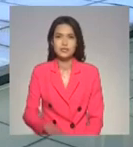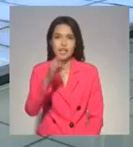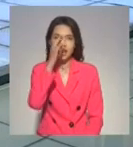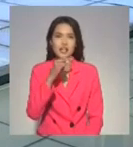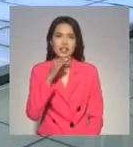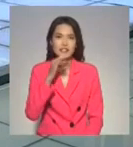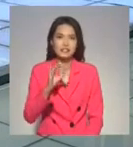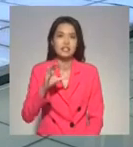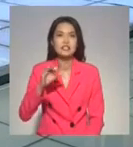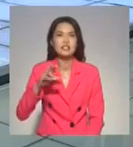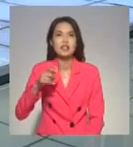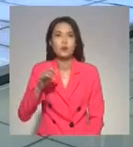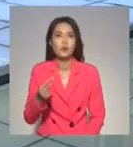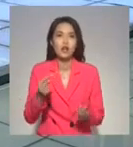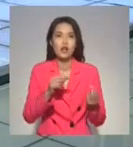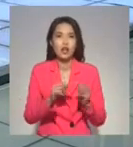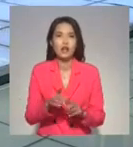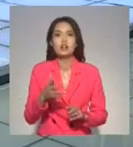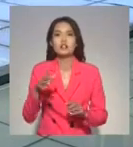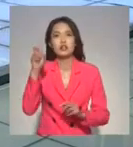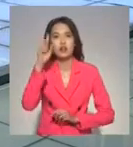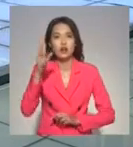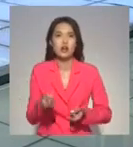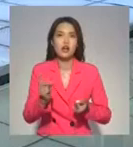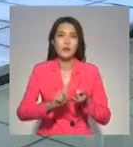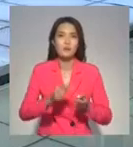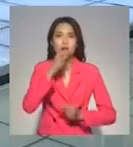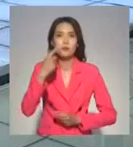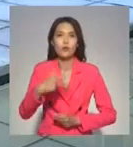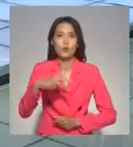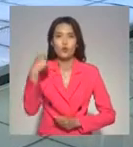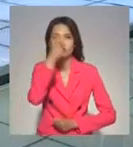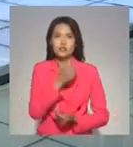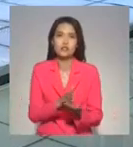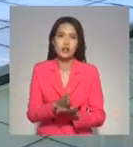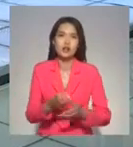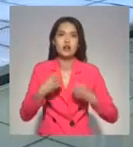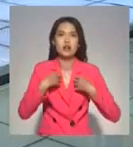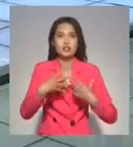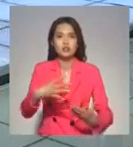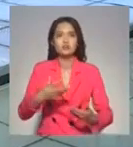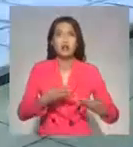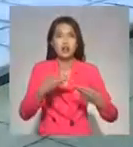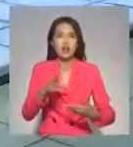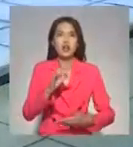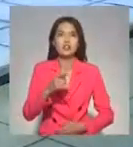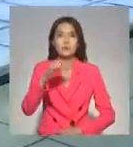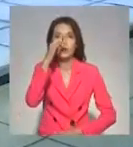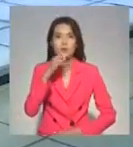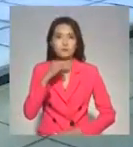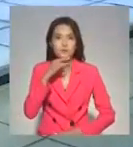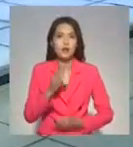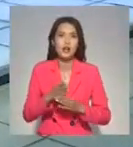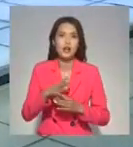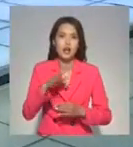Қазақстан мен Сингапур арасындағы дипломатиялық байланысқа биыл 30 жыл. Мерейтой қарсаңында Сингапур президенті Қазақстанға келді. Бұл